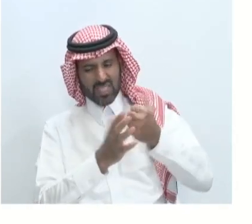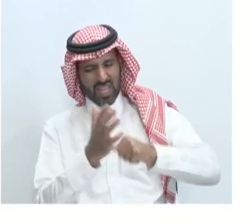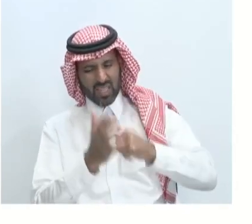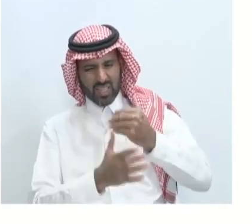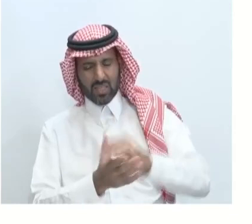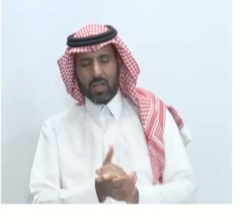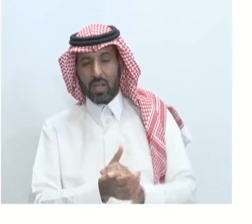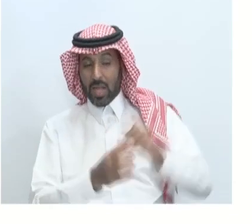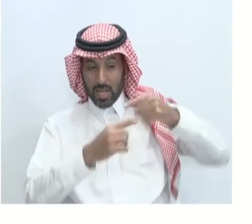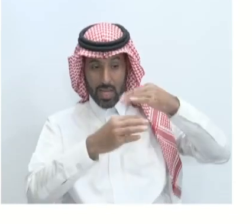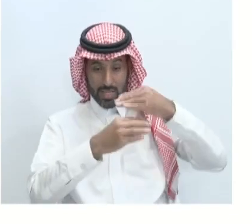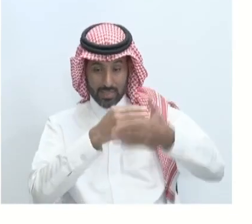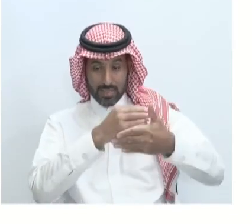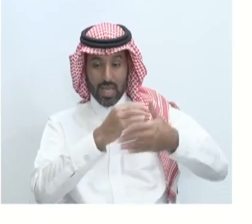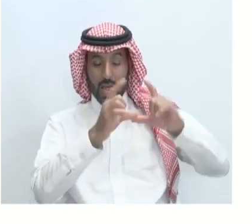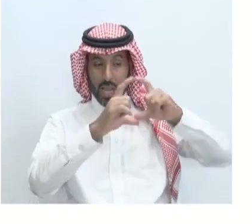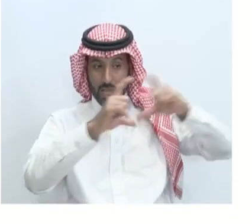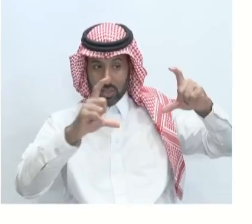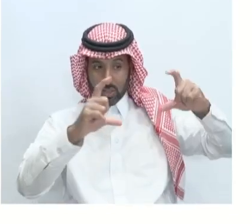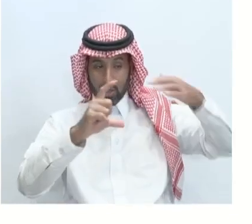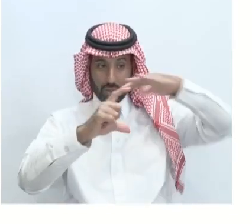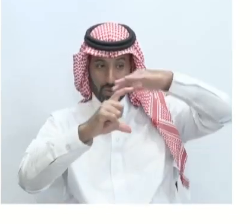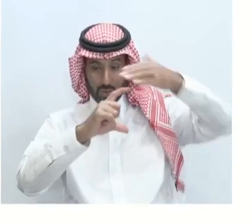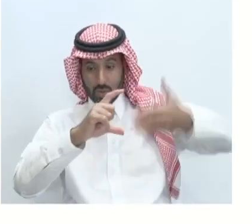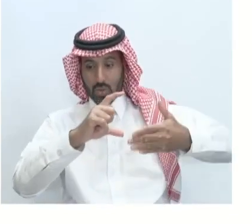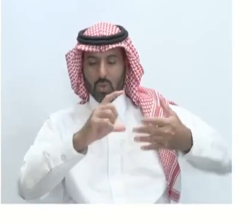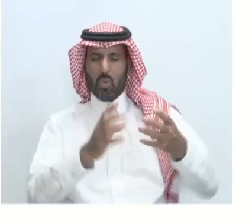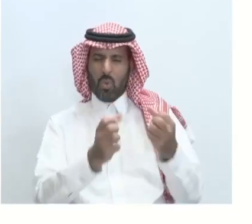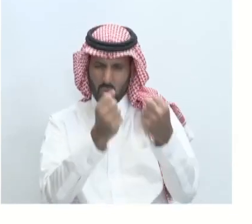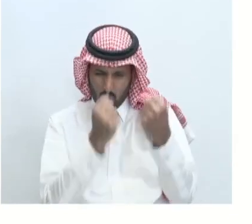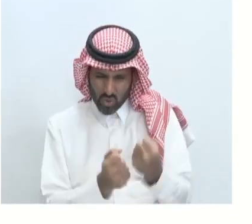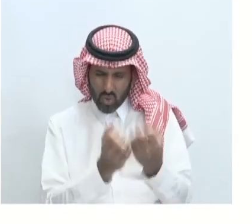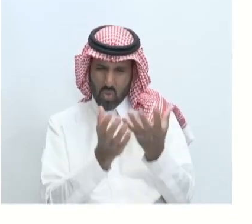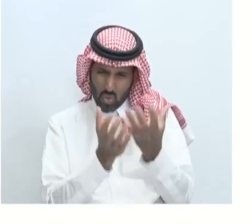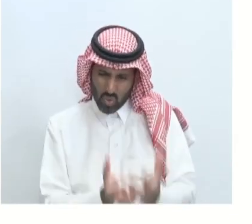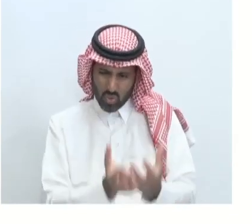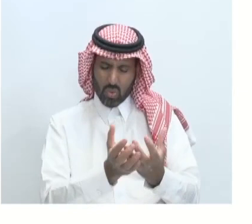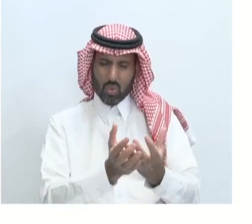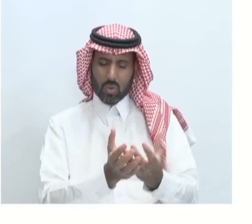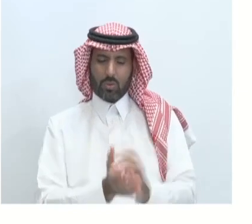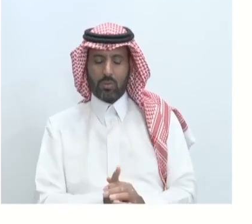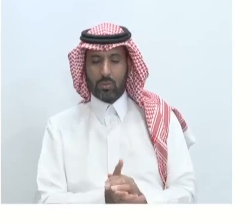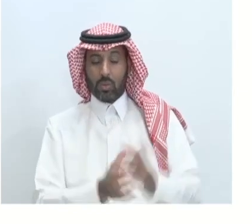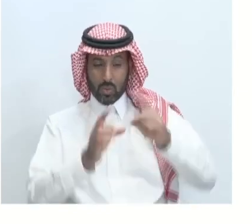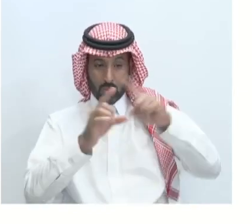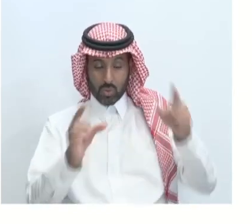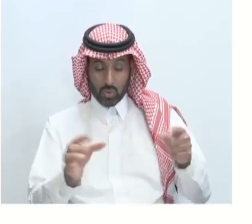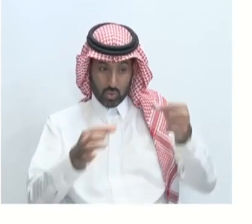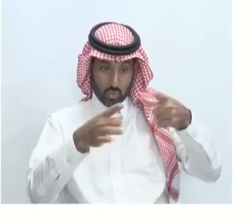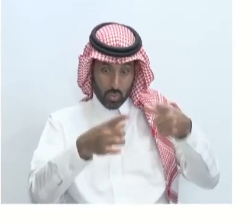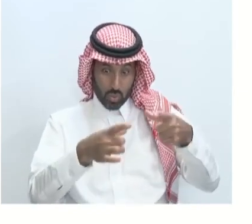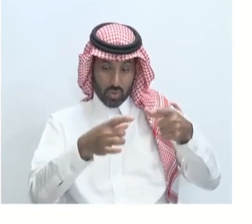ان العدسه ذات القطر الكبير تكون ثقيله الوزن ويتركز سمكها